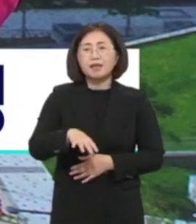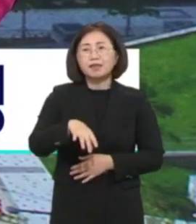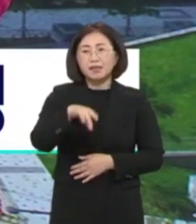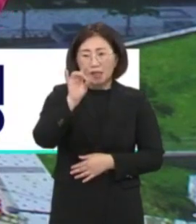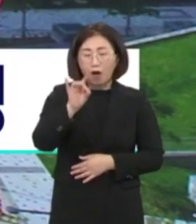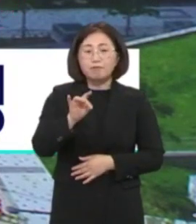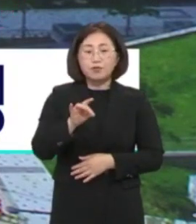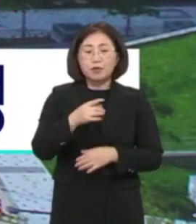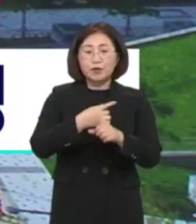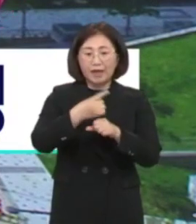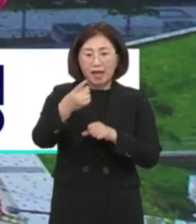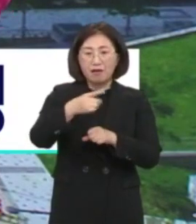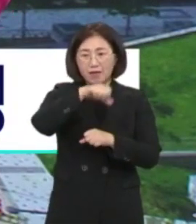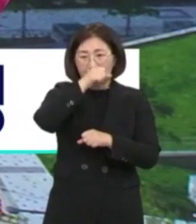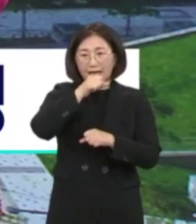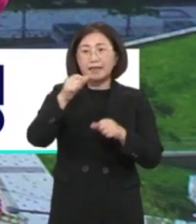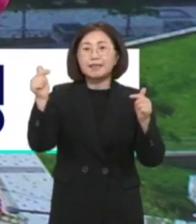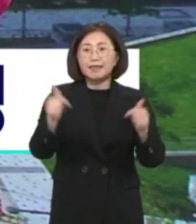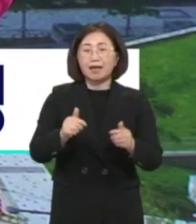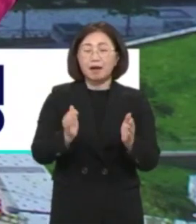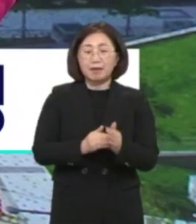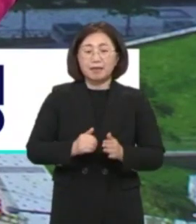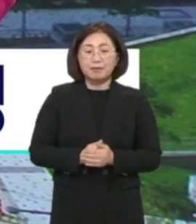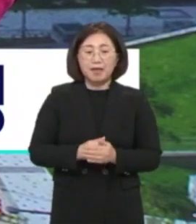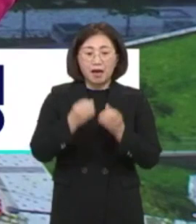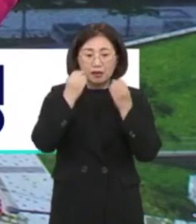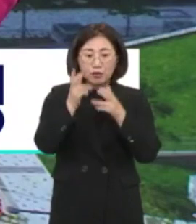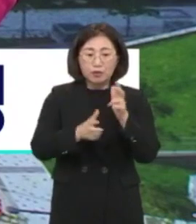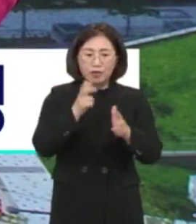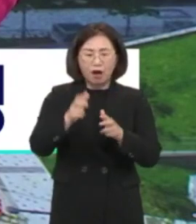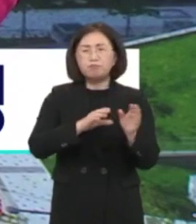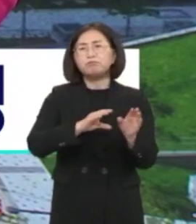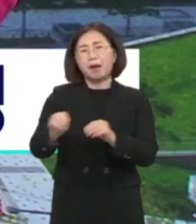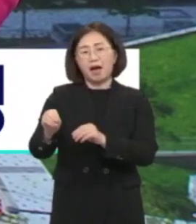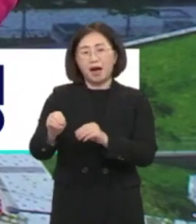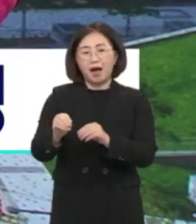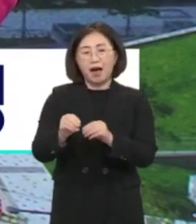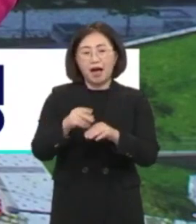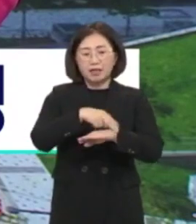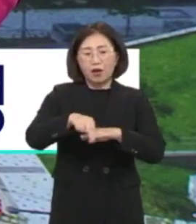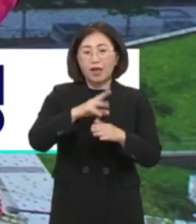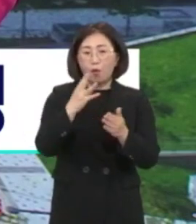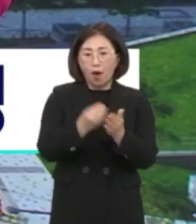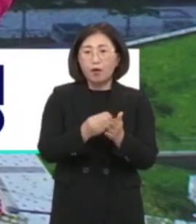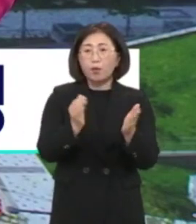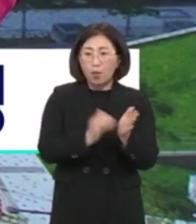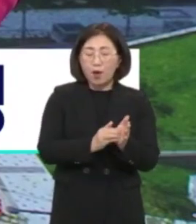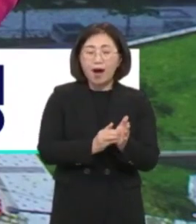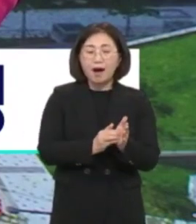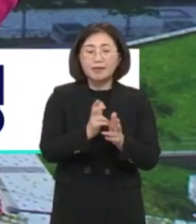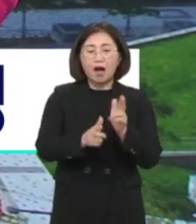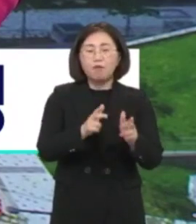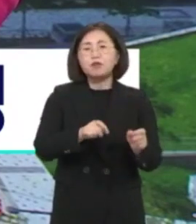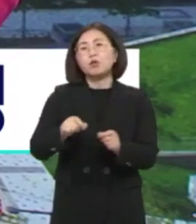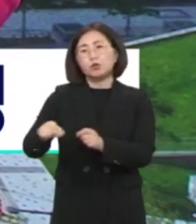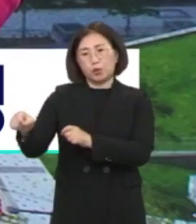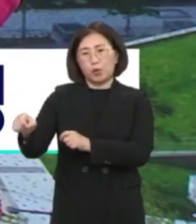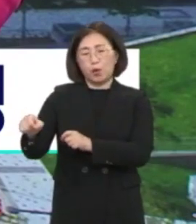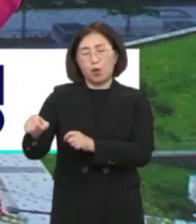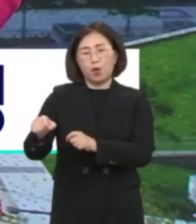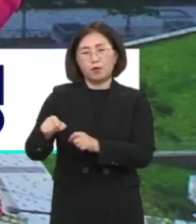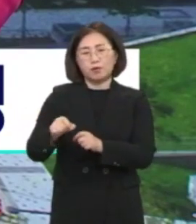삭감하기로 했습니다. 신규 사업은 모두 물 건너갔고 설계 완료된 사업들도 착공 시기를 늦추는 등 뼈를 깎는 노력이